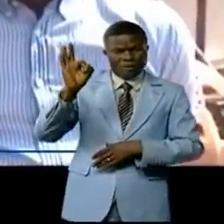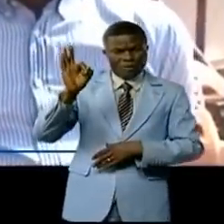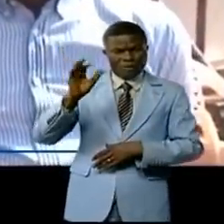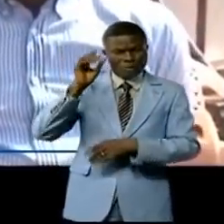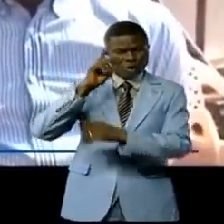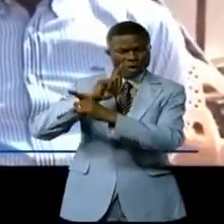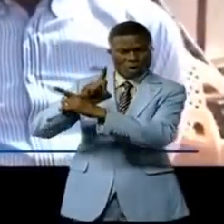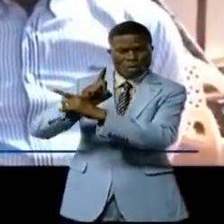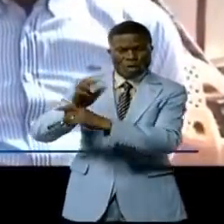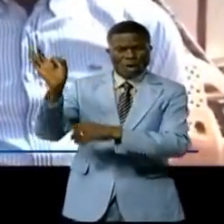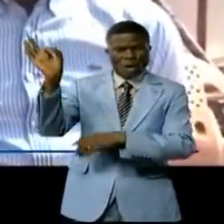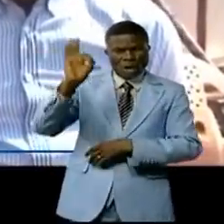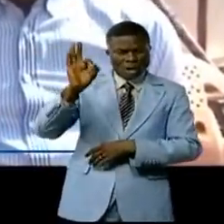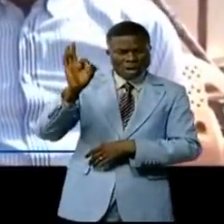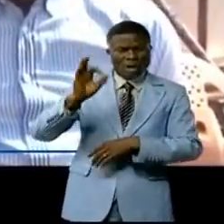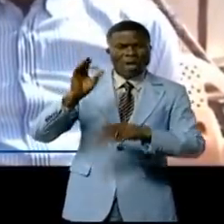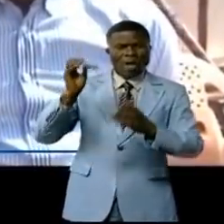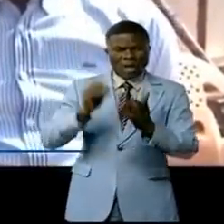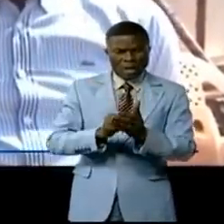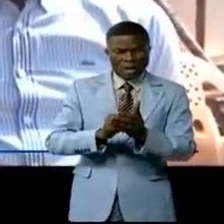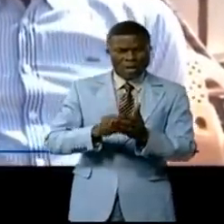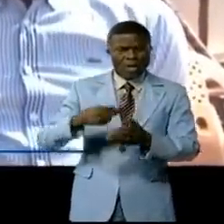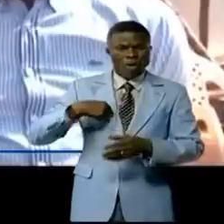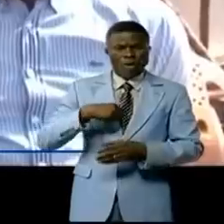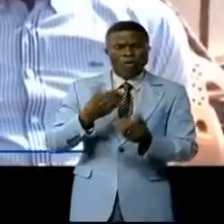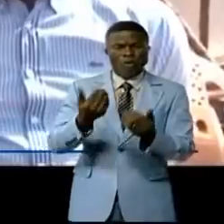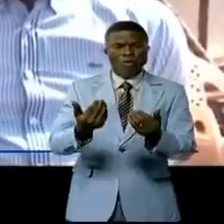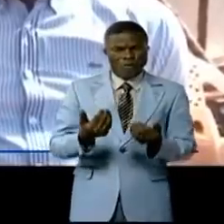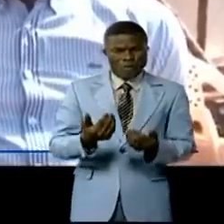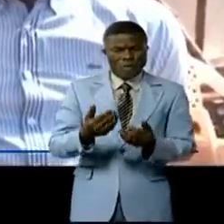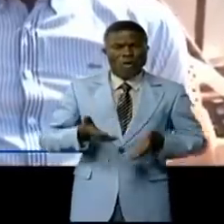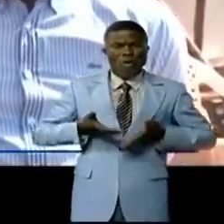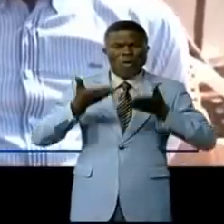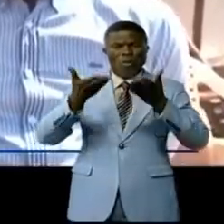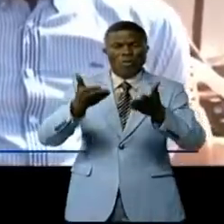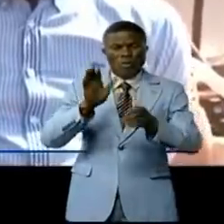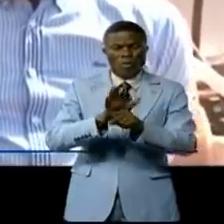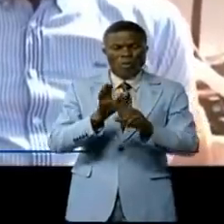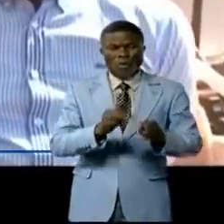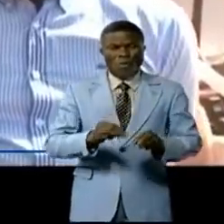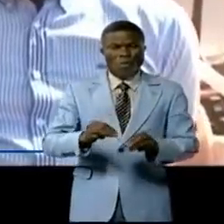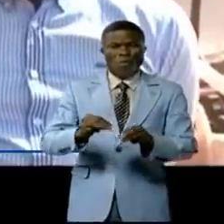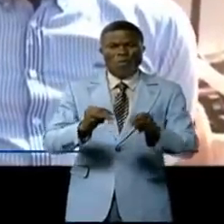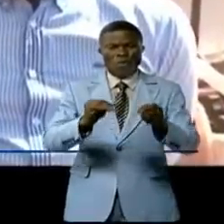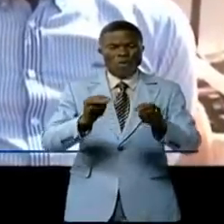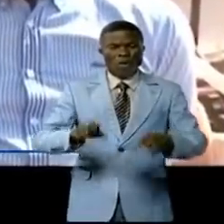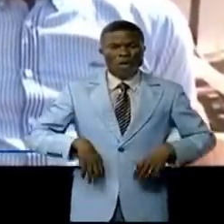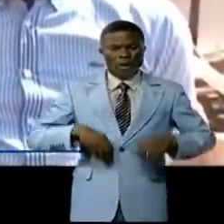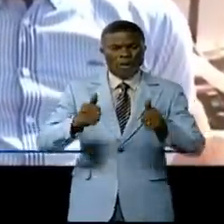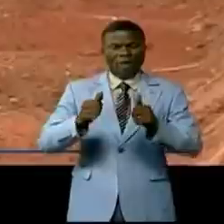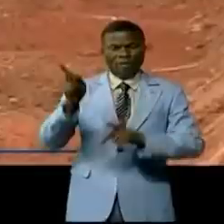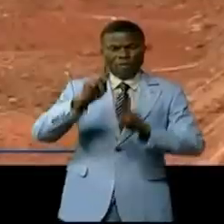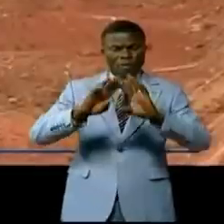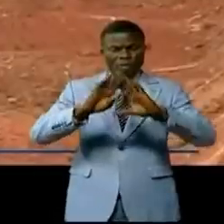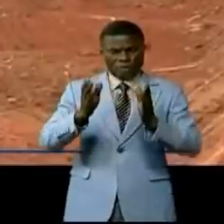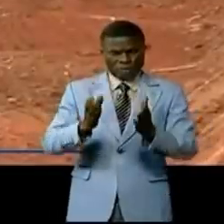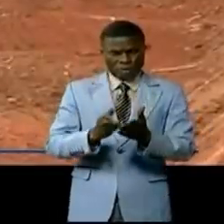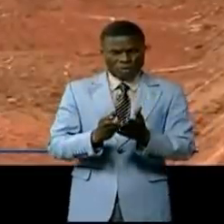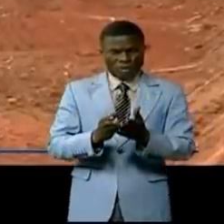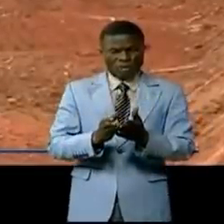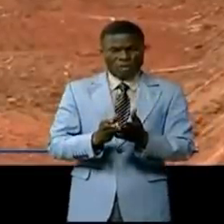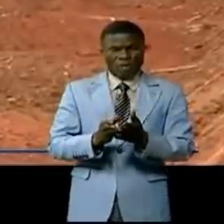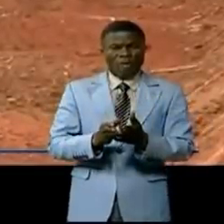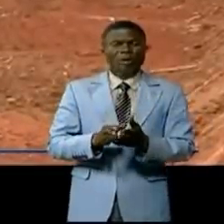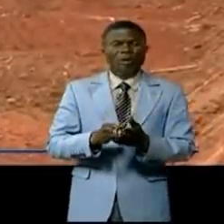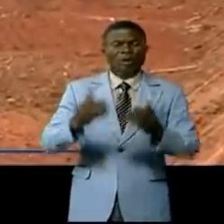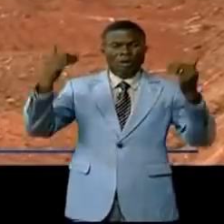la forêt, mais à la fois nous voulions aussi proposer de différents moyens de vivre pour la population. Décidément, le